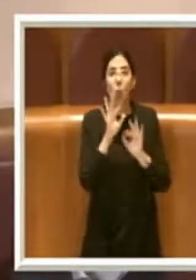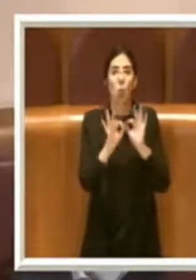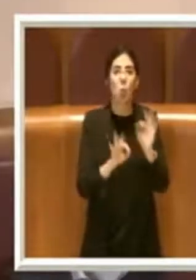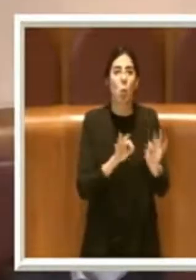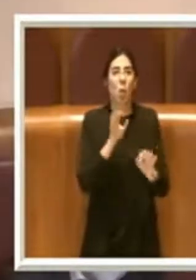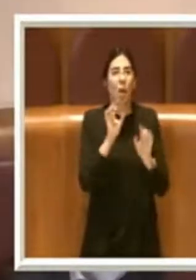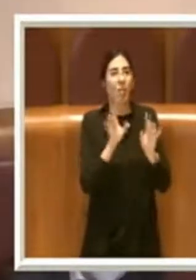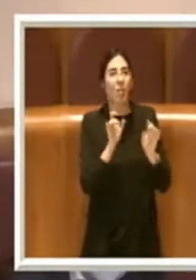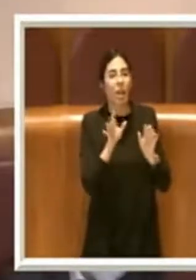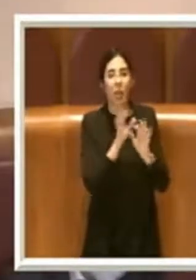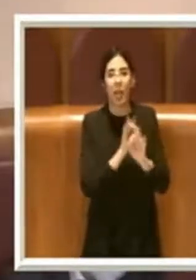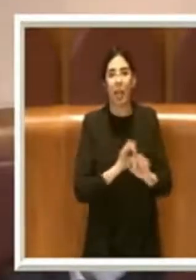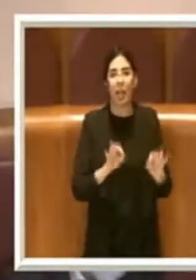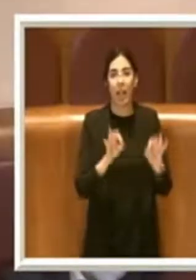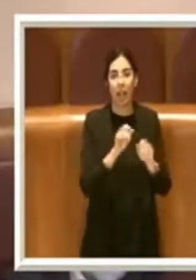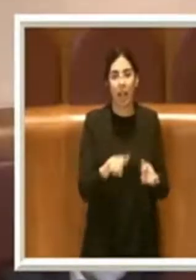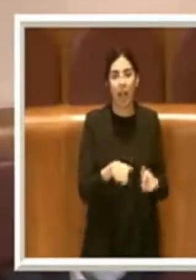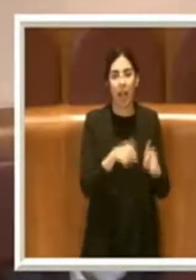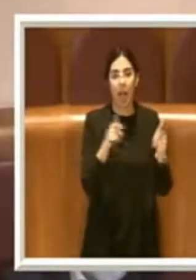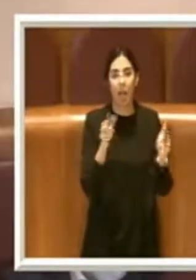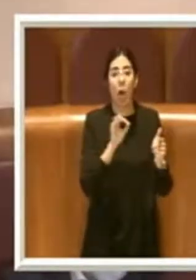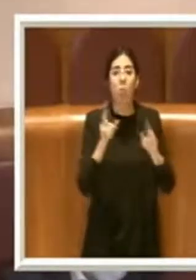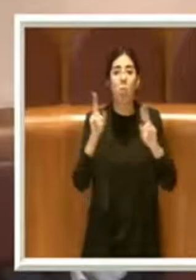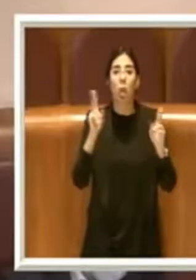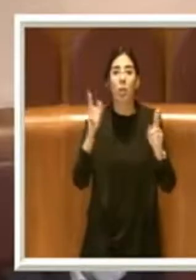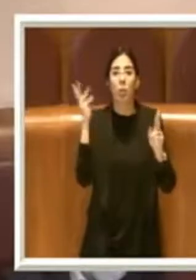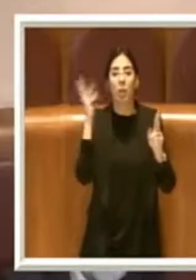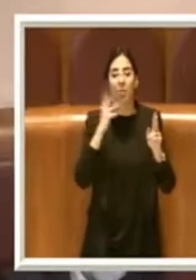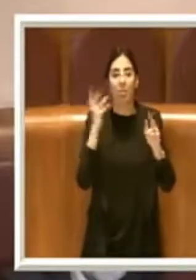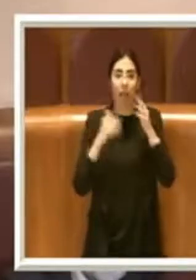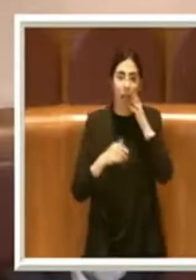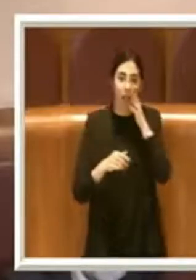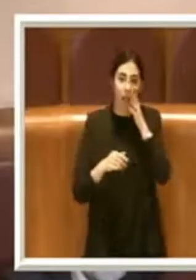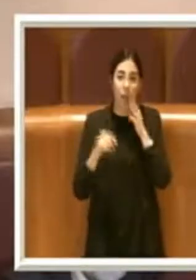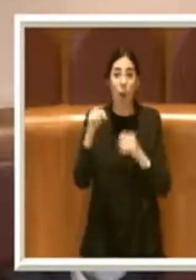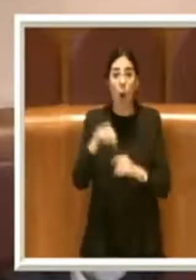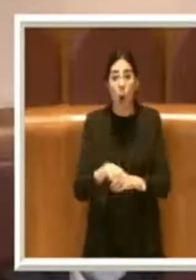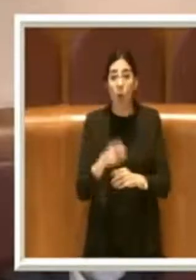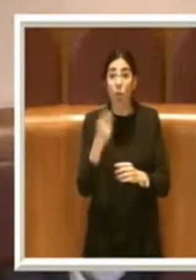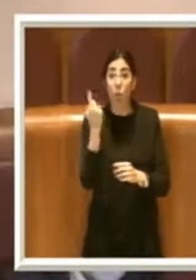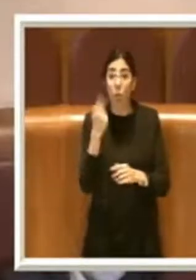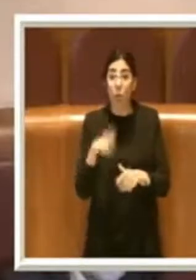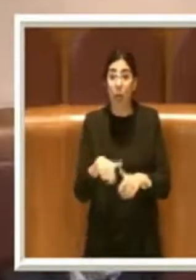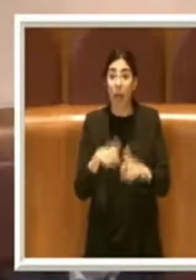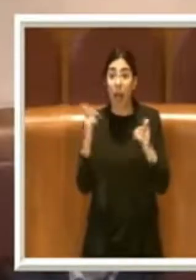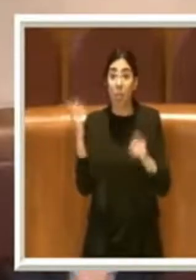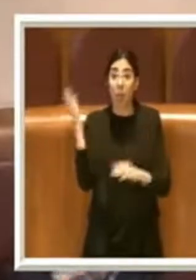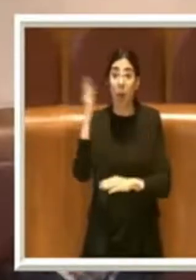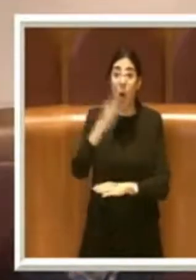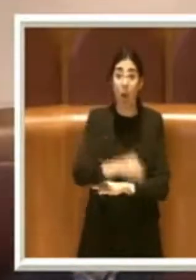come delle potature sbagliate. Oggi quando cade un albero ovviamente purtroppo si dà la colpa invece